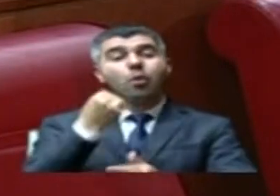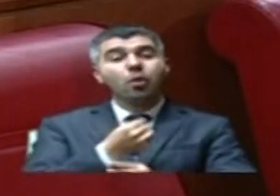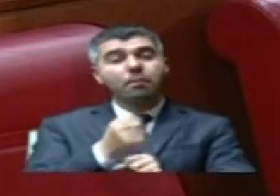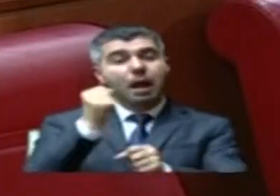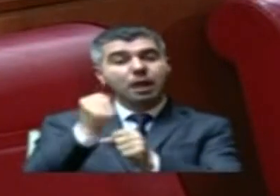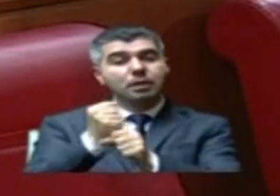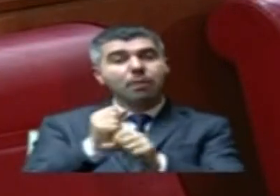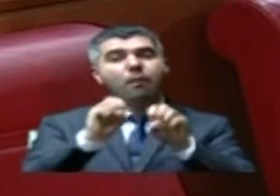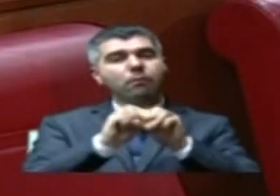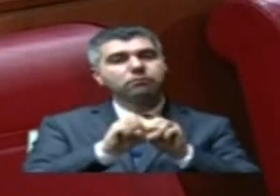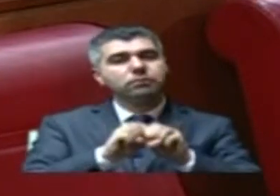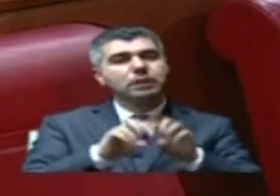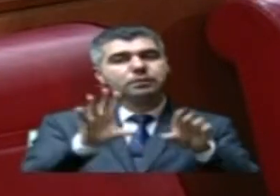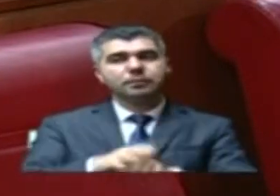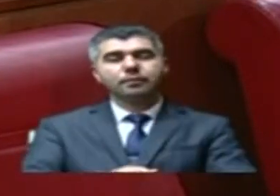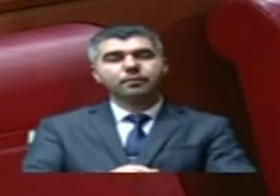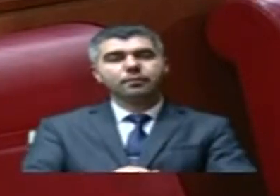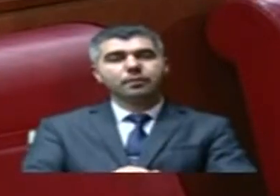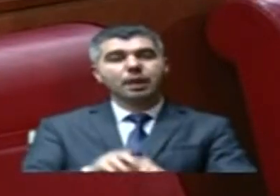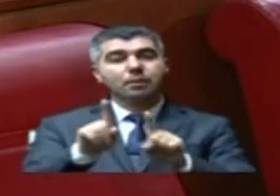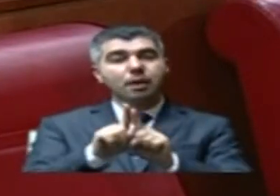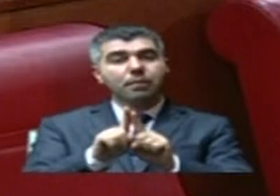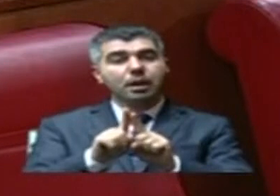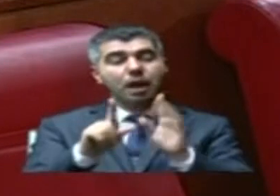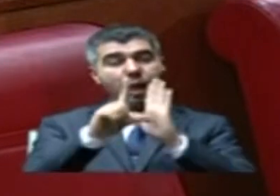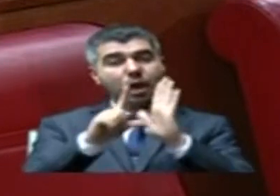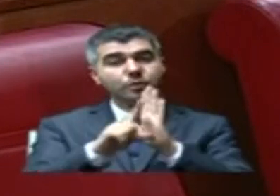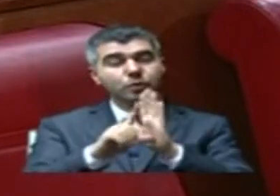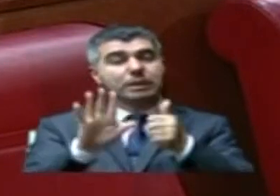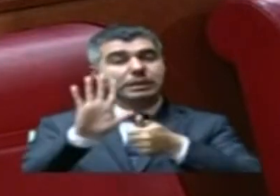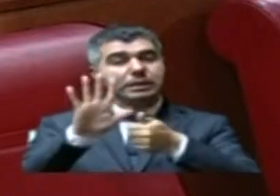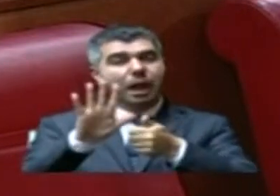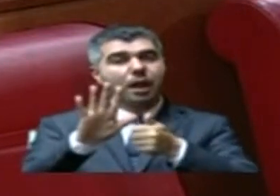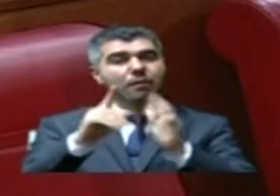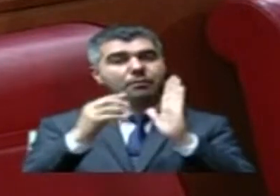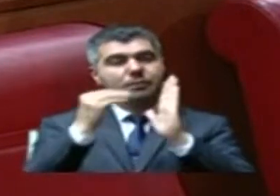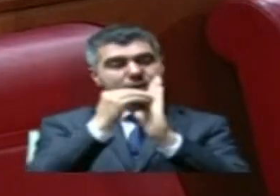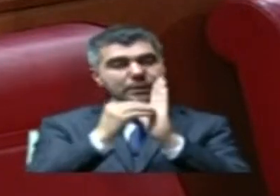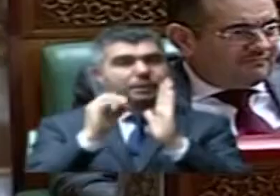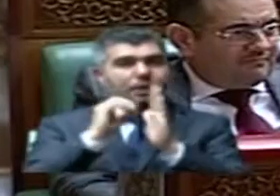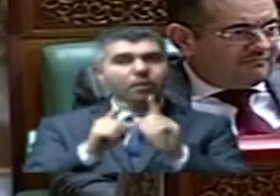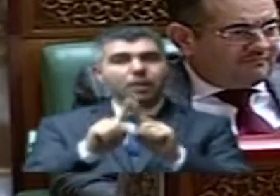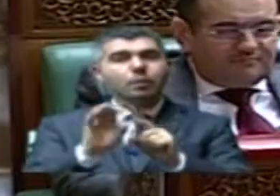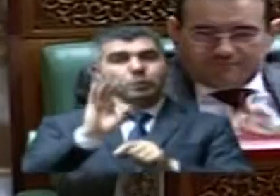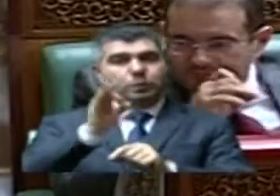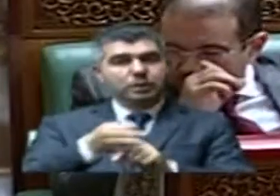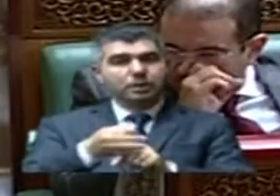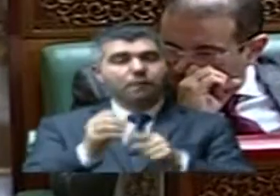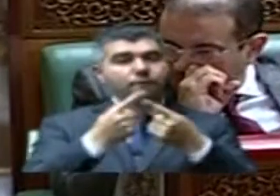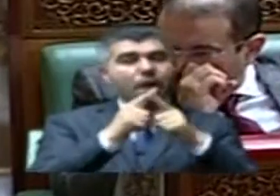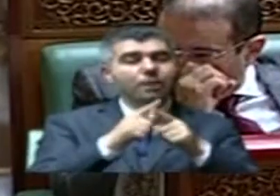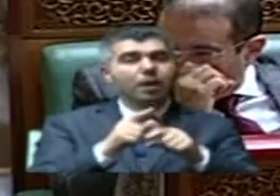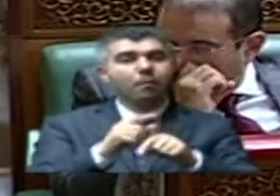واسعة. الفصل 6 مكرر من النظام الأساسي للوظيفة العمومية ينص على أن صيغ